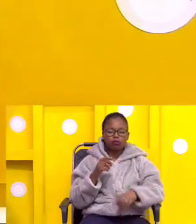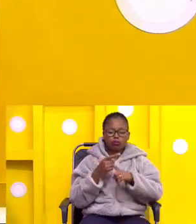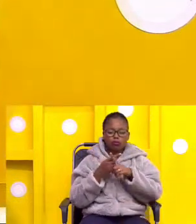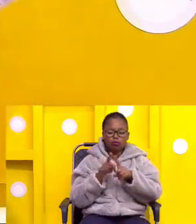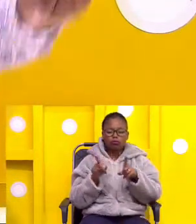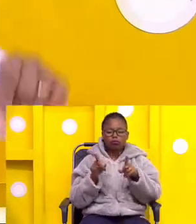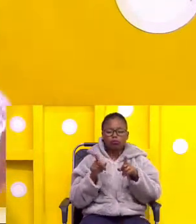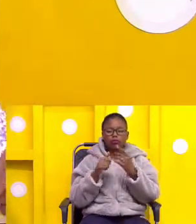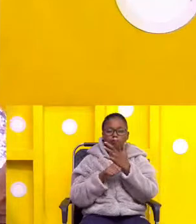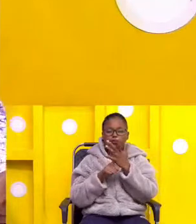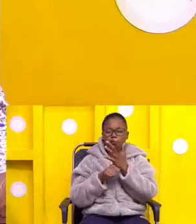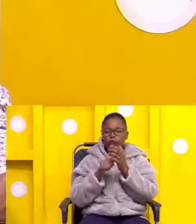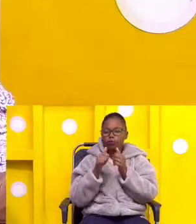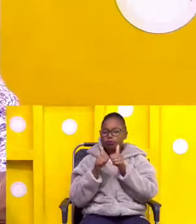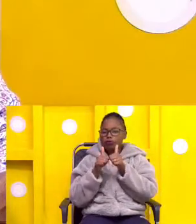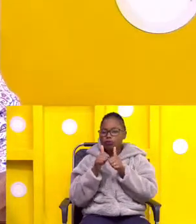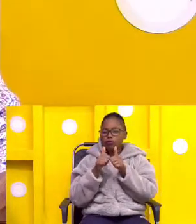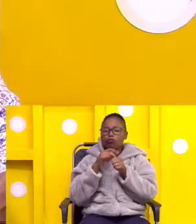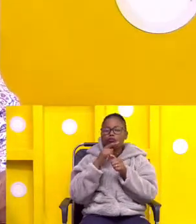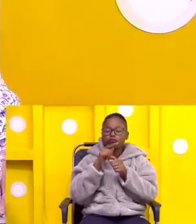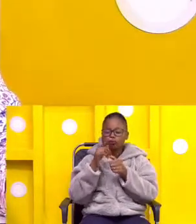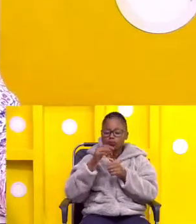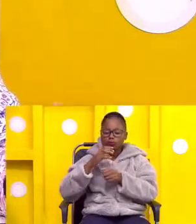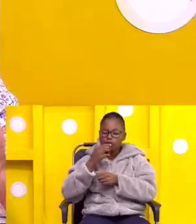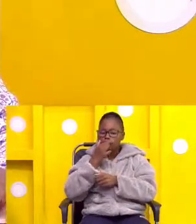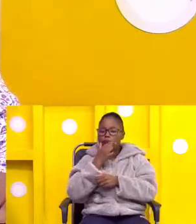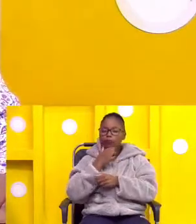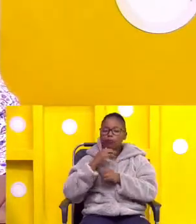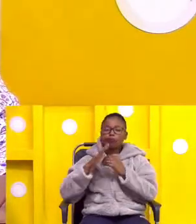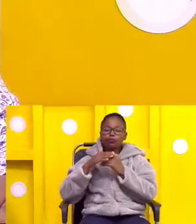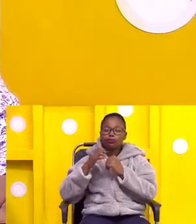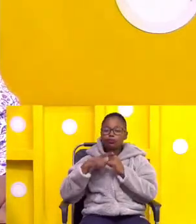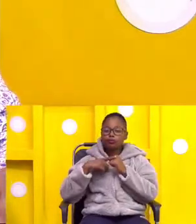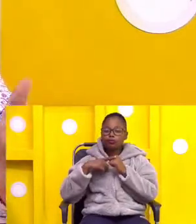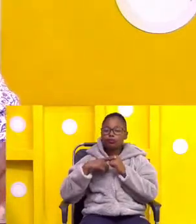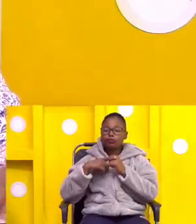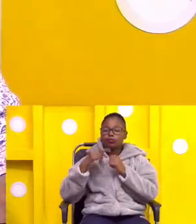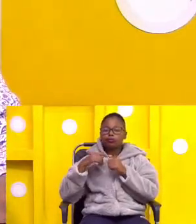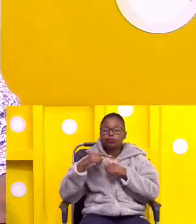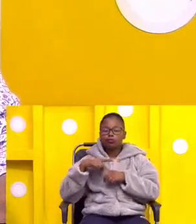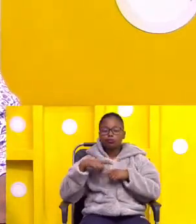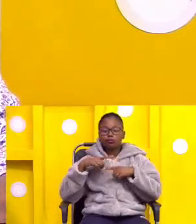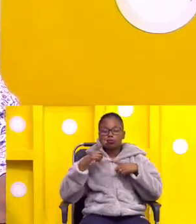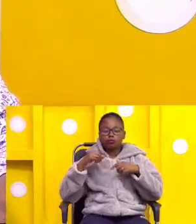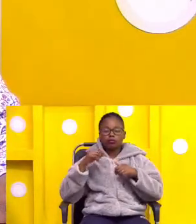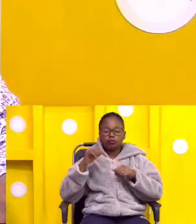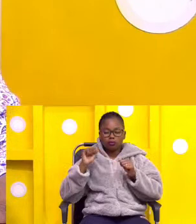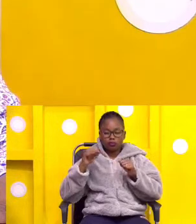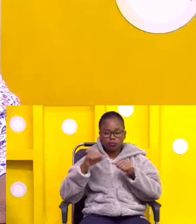handu ni ngai muthuri mukuru wina miaka 96 na leho nituthia kumuona